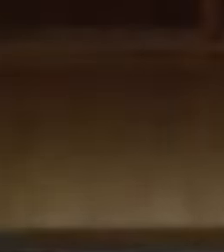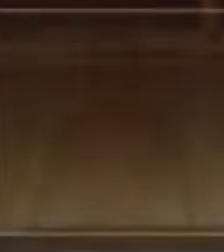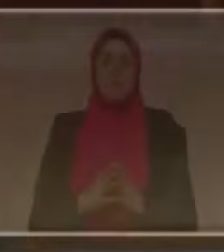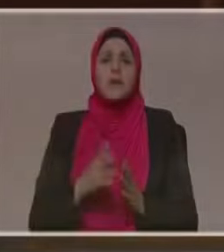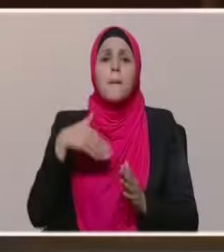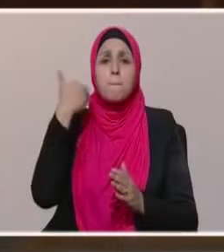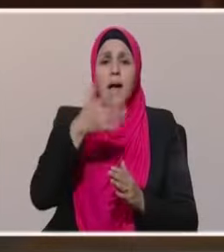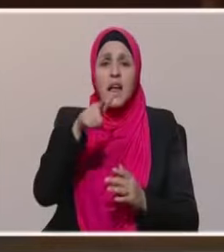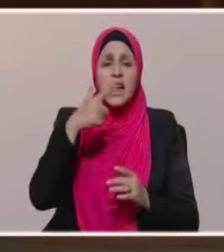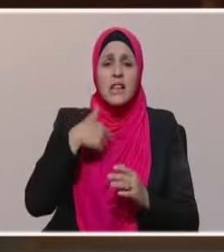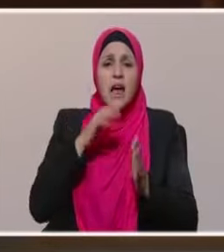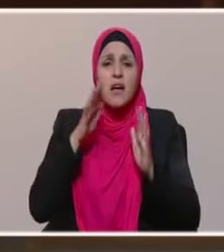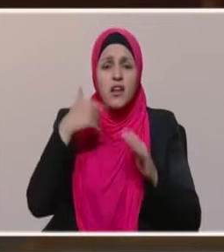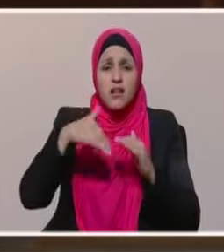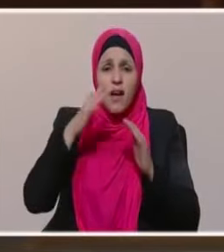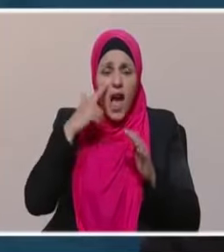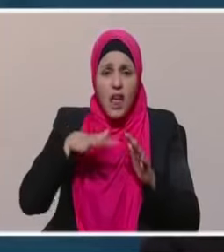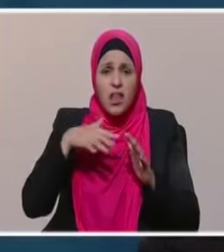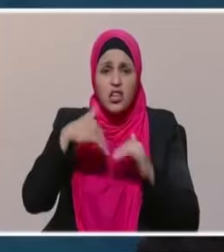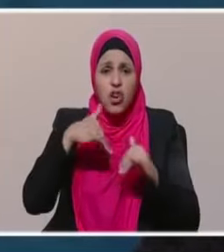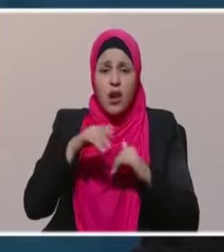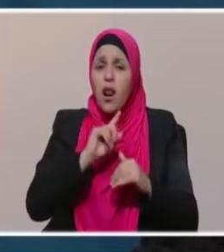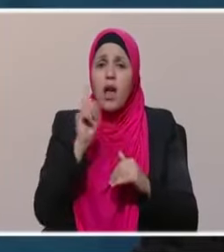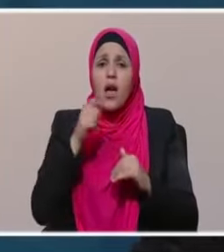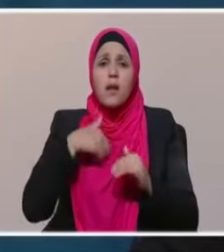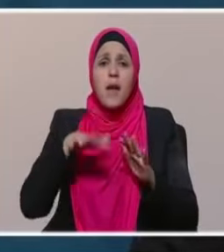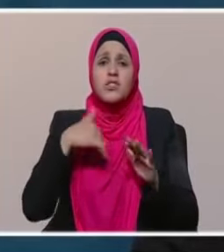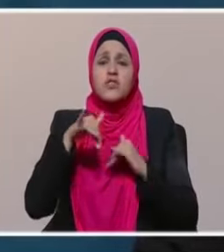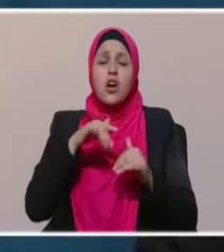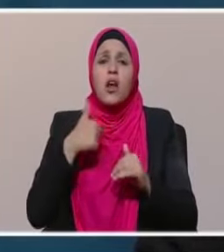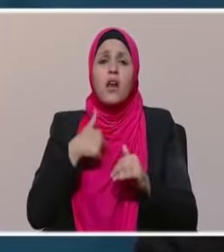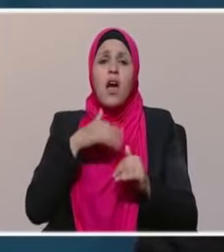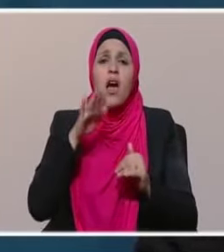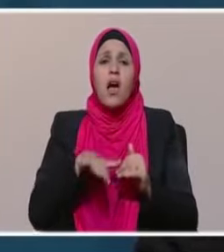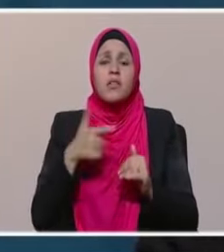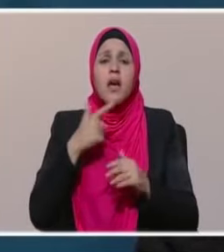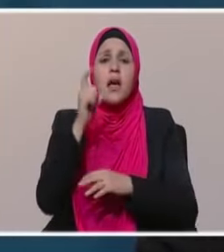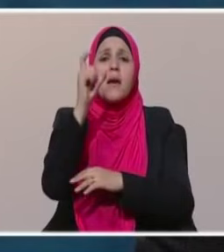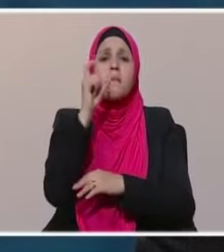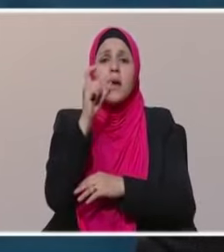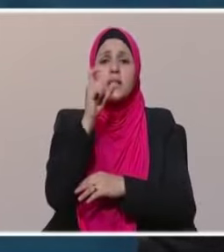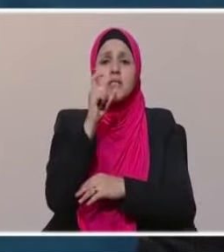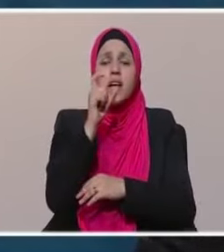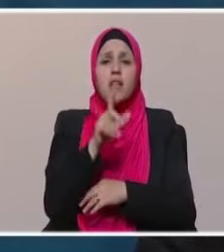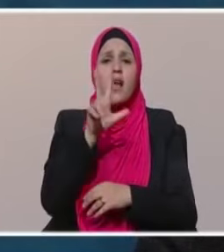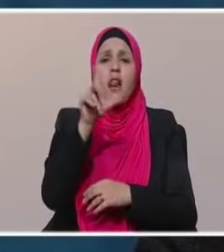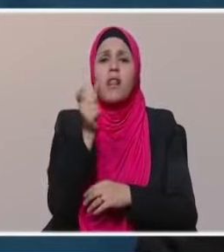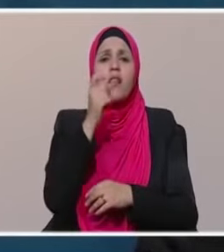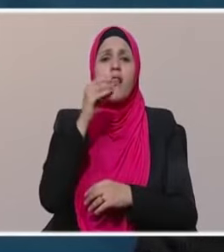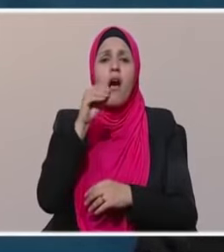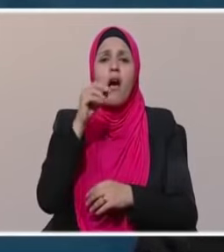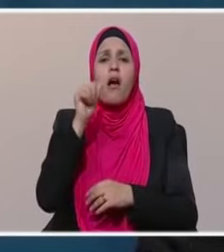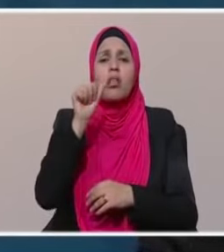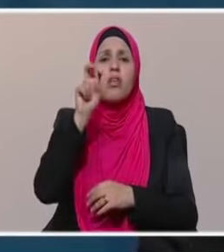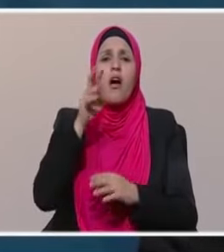قعدت بعد كده في الشارع؟ انا ما قعدتش في الشارع، انا كنت قاعده في مسجد النقض ابو قير.